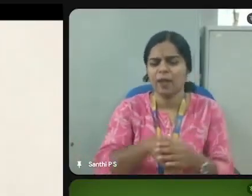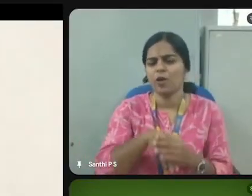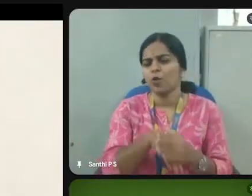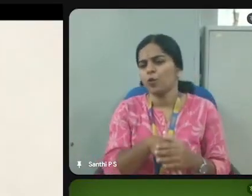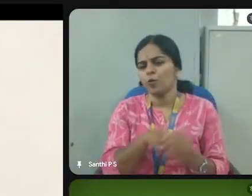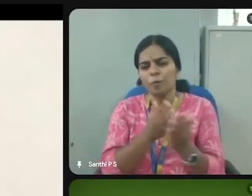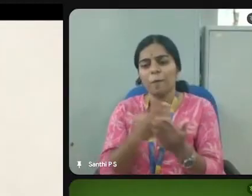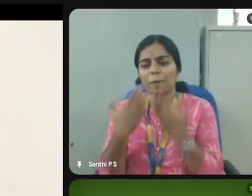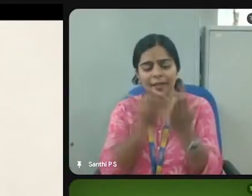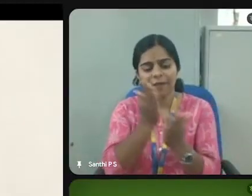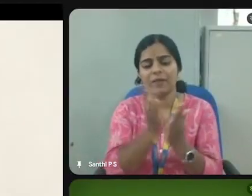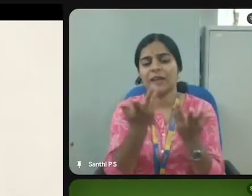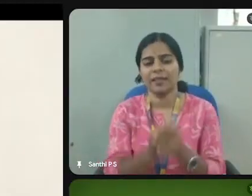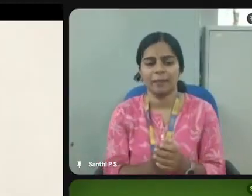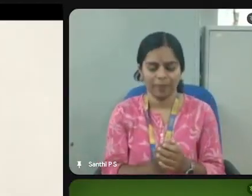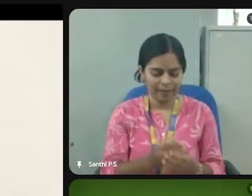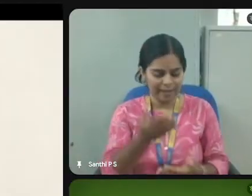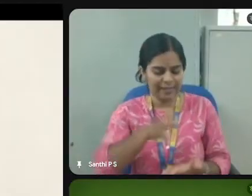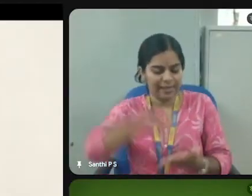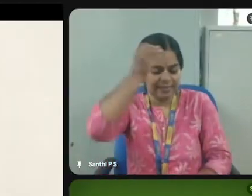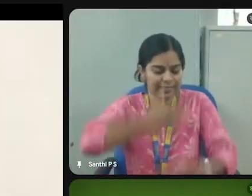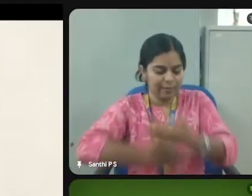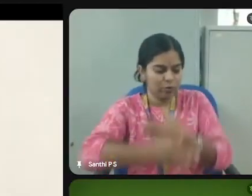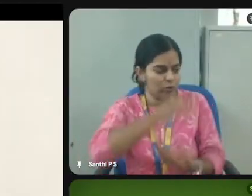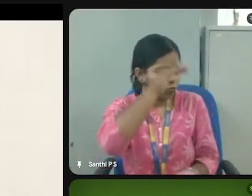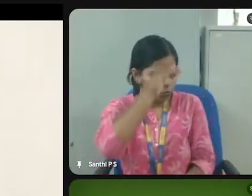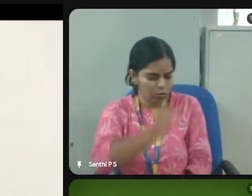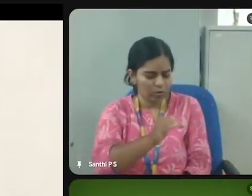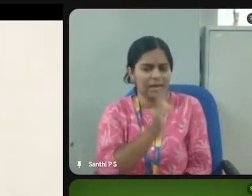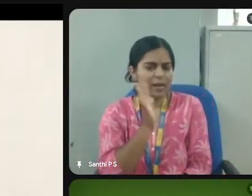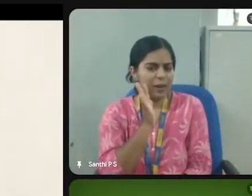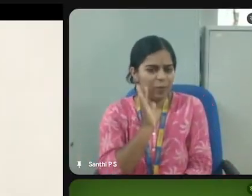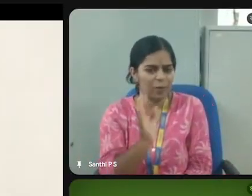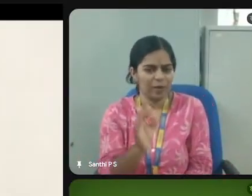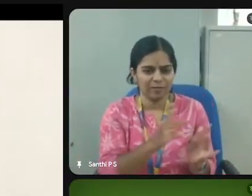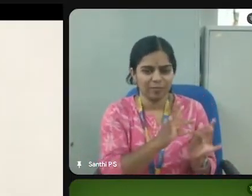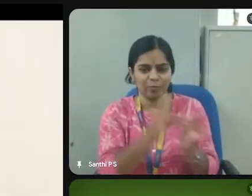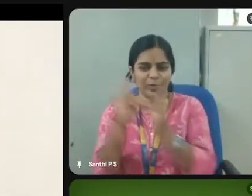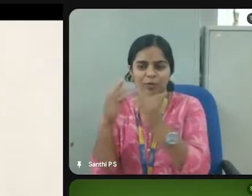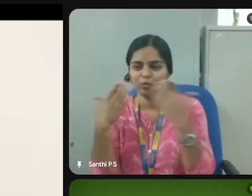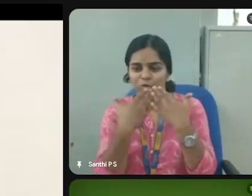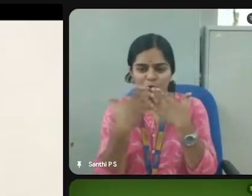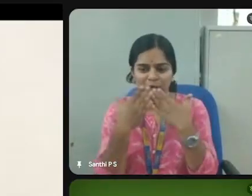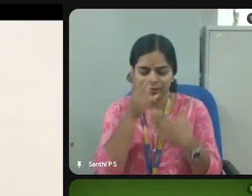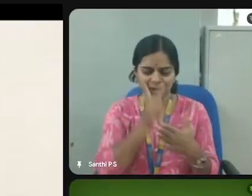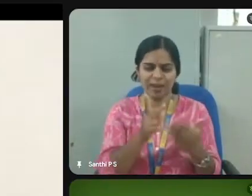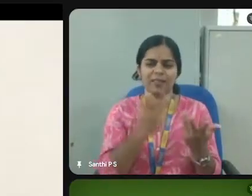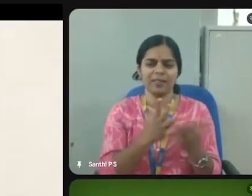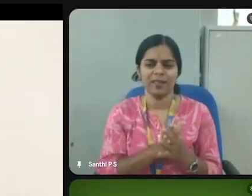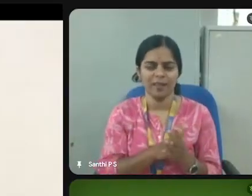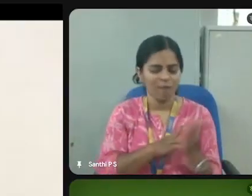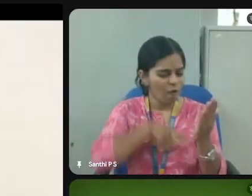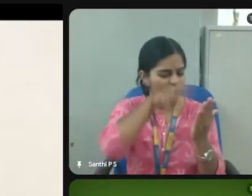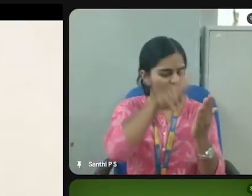മാം? പഠന പരിമിതിയുള്ള കുട്ടികളെ മിക്കവാറും നമ്മൾ സ്പെഷ്യൽ സ്കൂളിൽ കണ്ടുവരുന്നത്